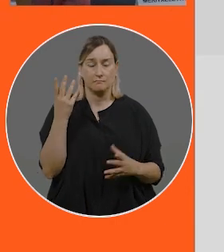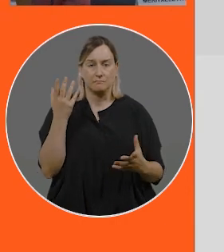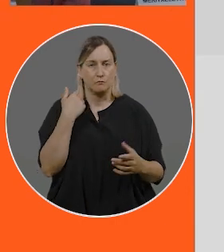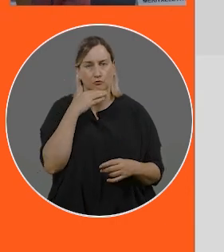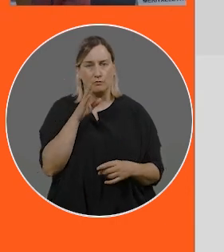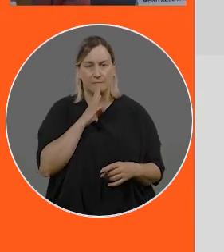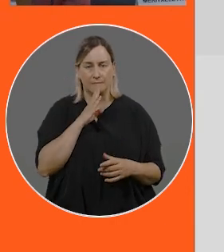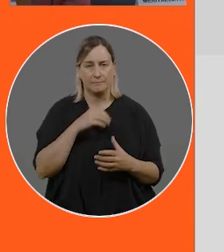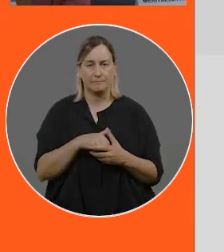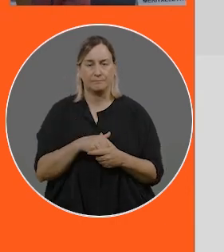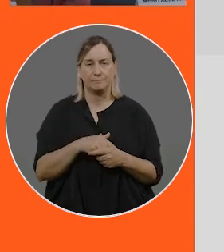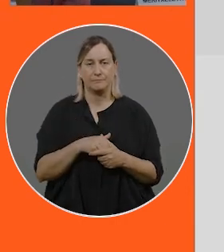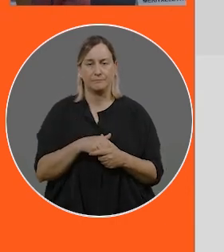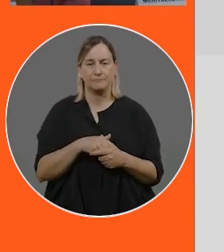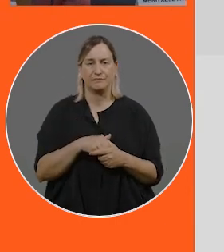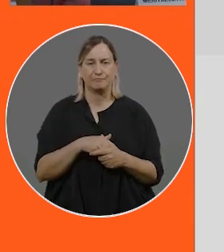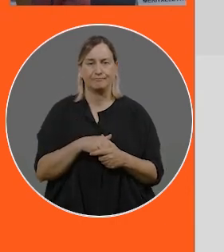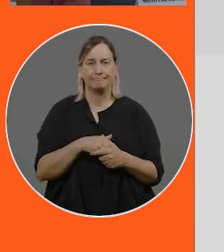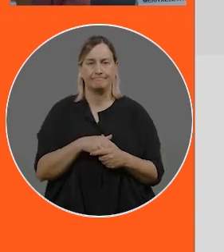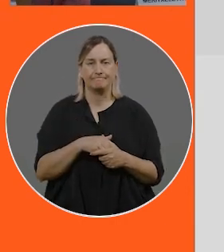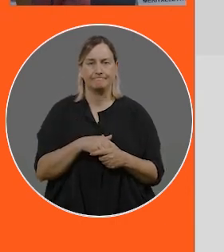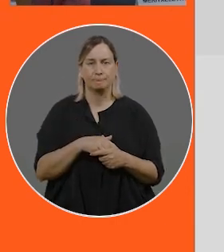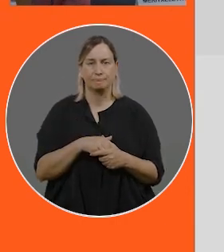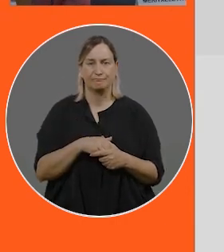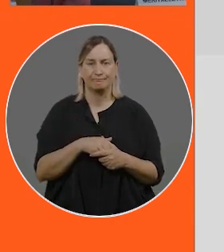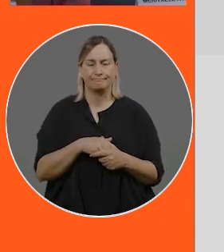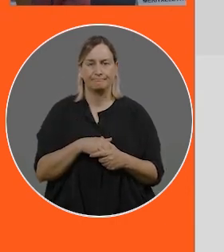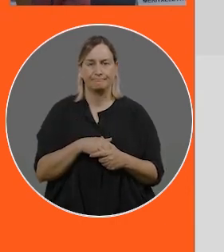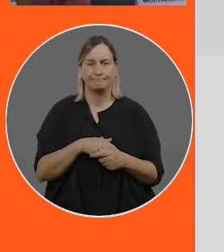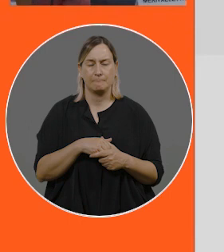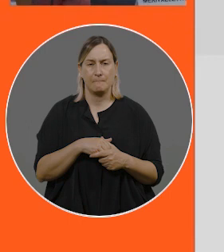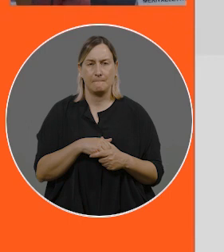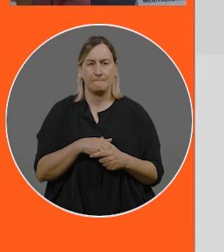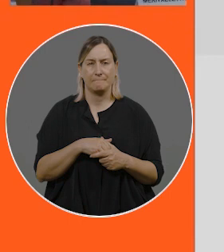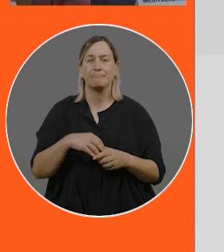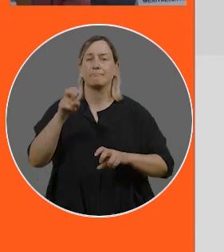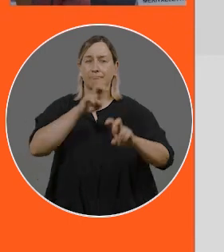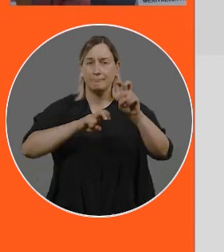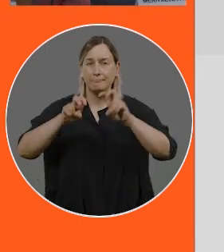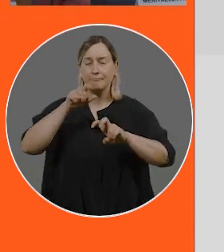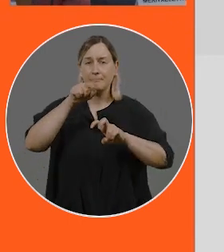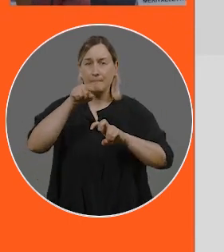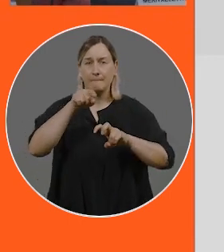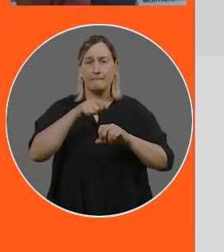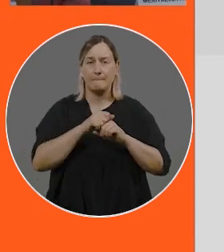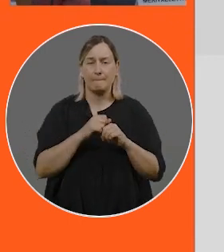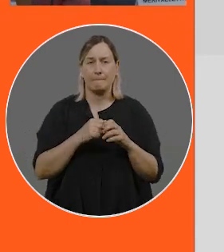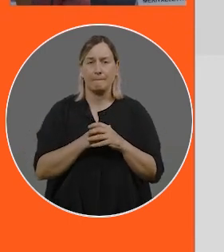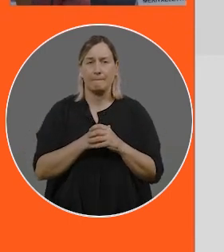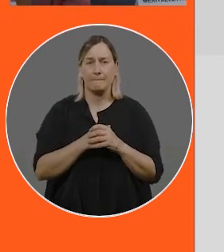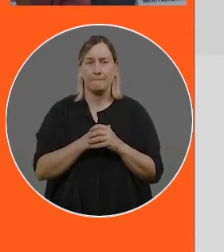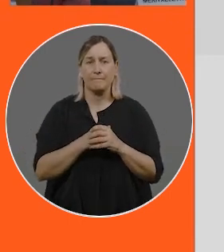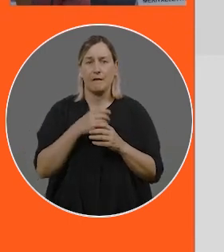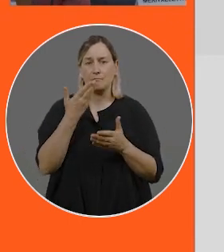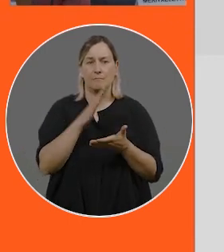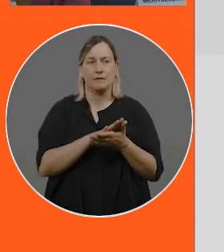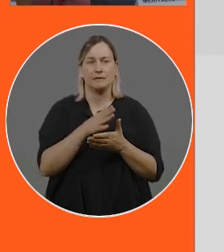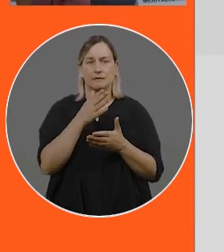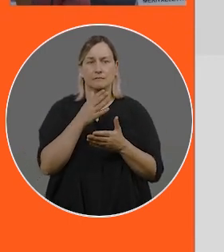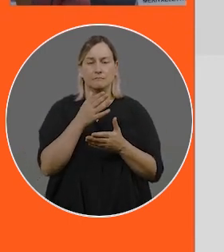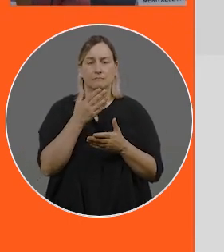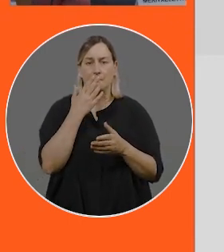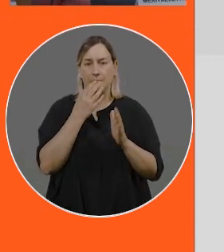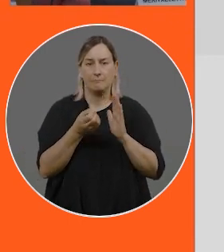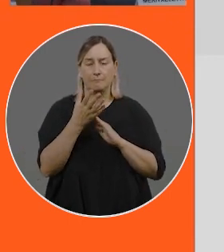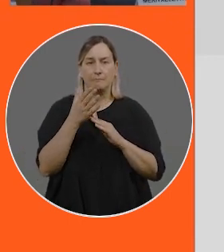Febrer 4, març 4, abril 4, maig 4. I ens n'anirem al... Juny, maig 4. Maig. Tira l'encabezament. Nivell